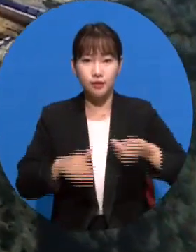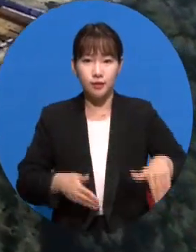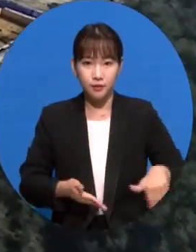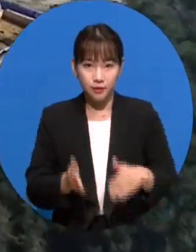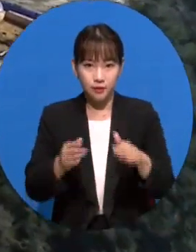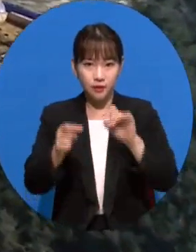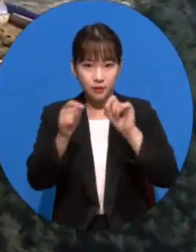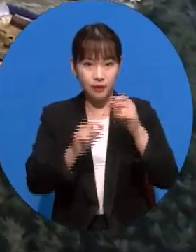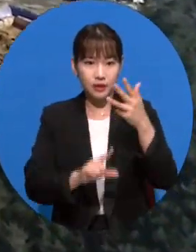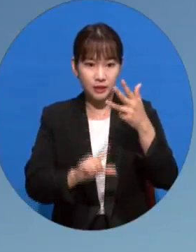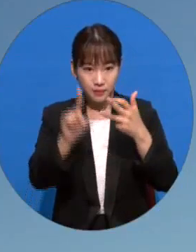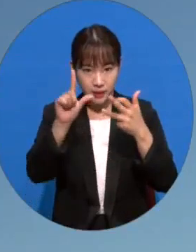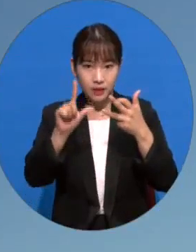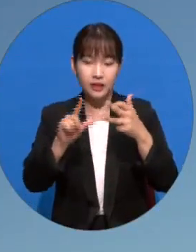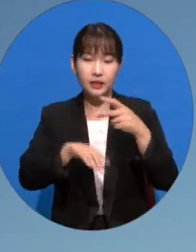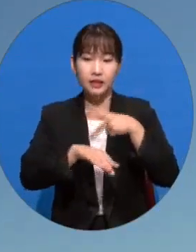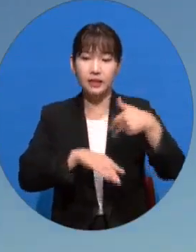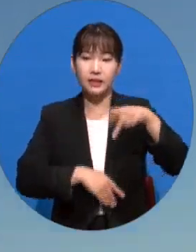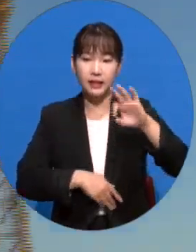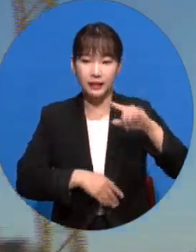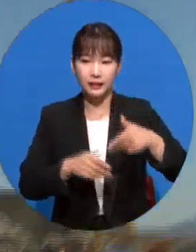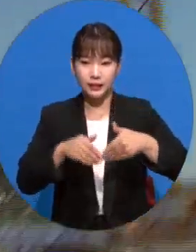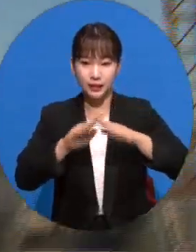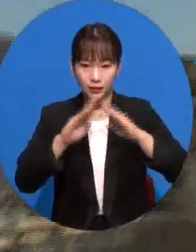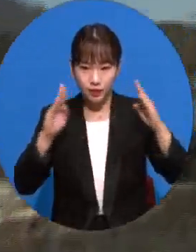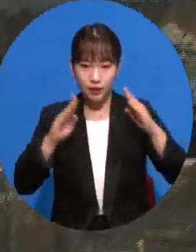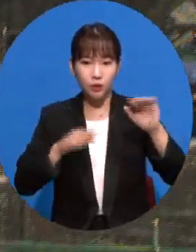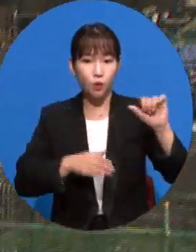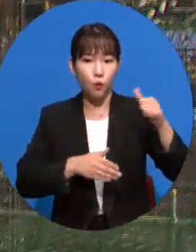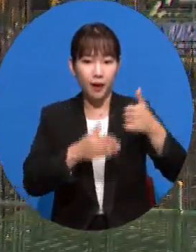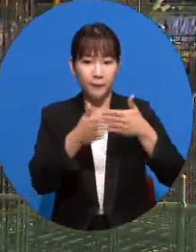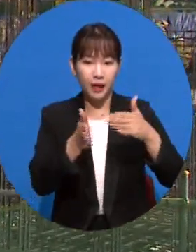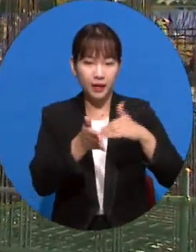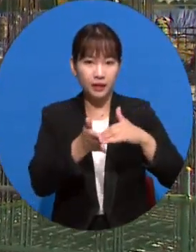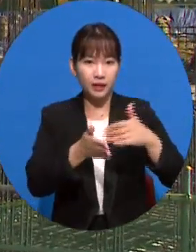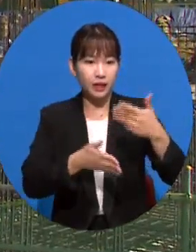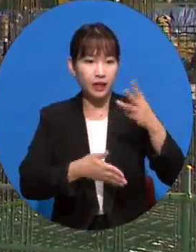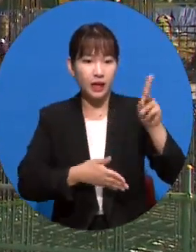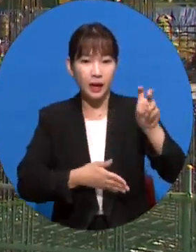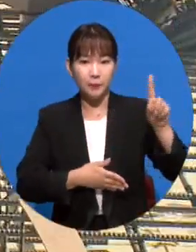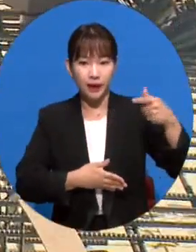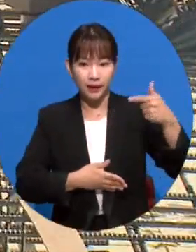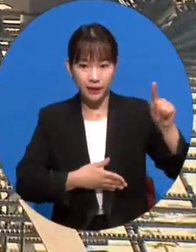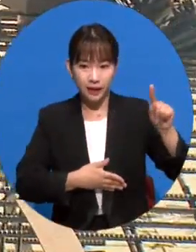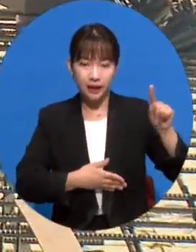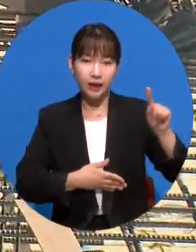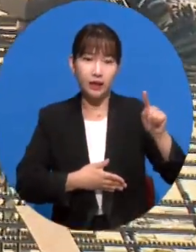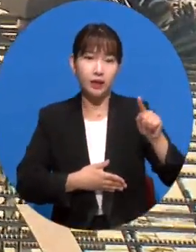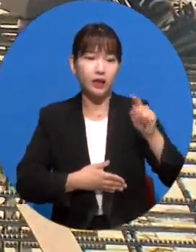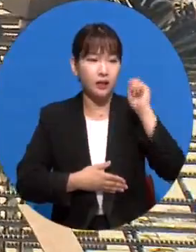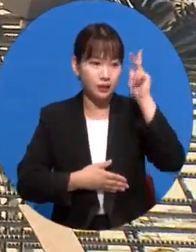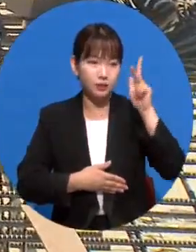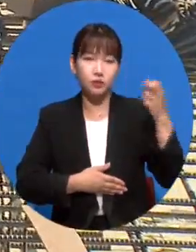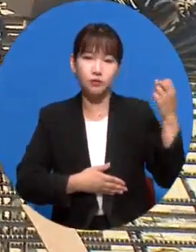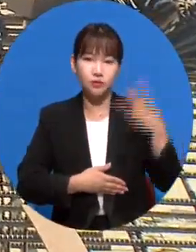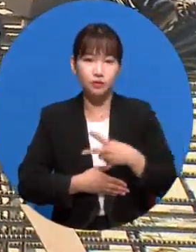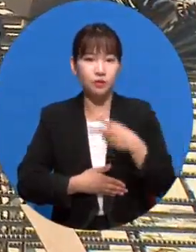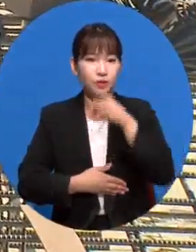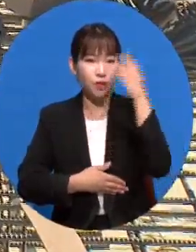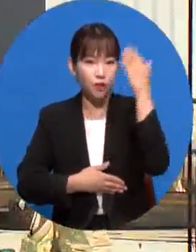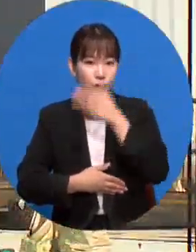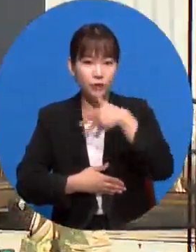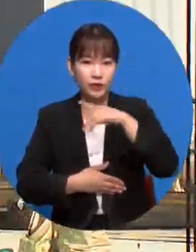남들은 오는 18의 신안 차원의 개장하는 500 씰 규모의 라마다 프라자 n 10월 리조트를 비롯해 여수